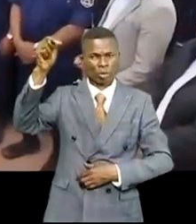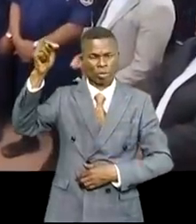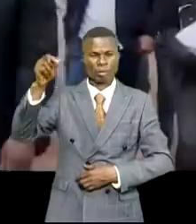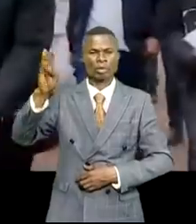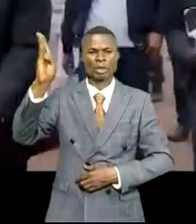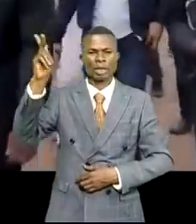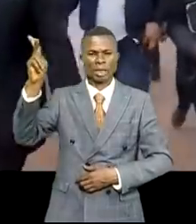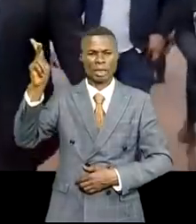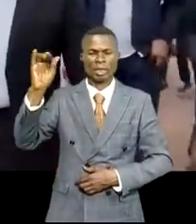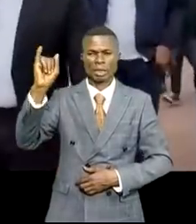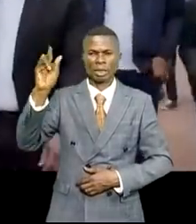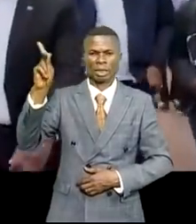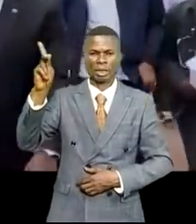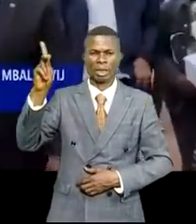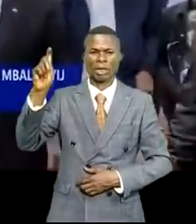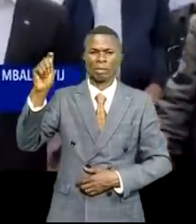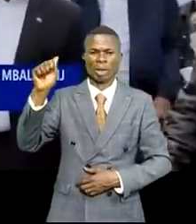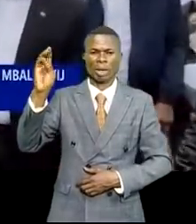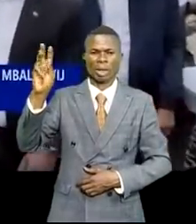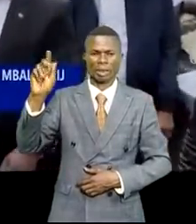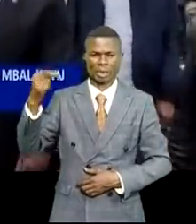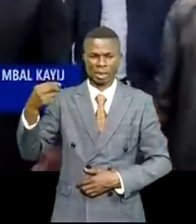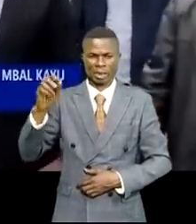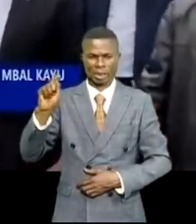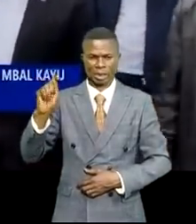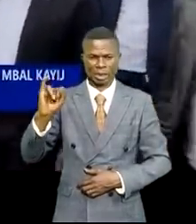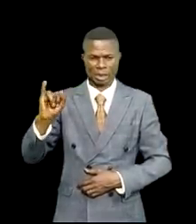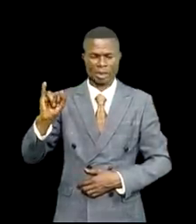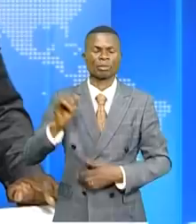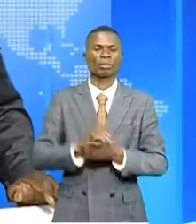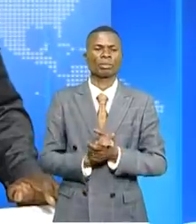Kibati. Nous sommes dans les territoires de Nyiragongo.